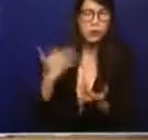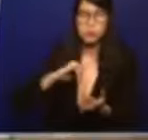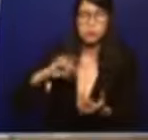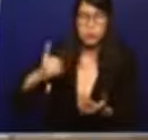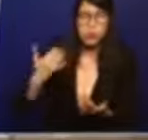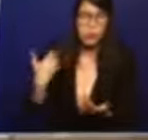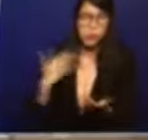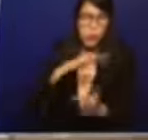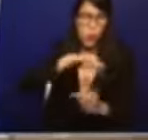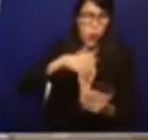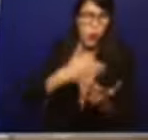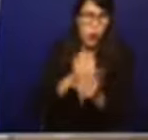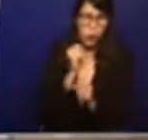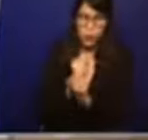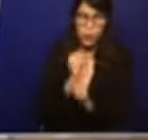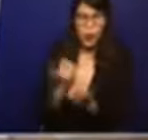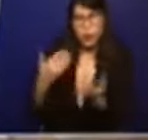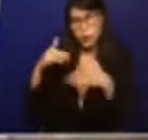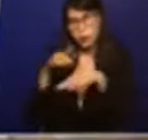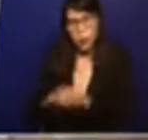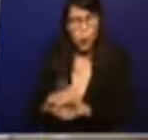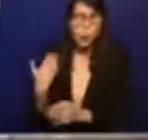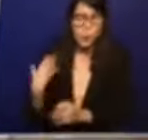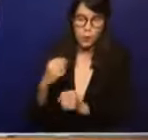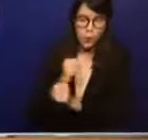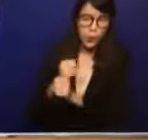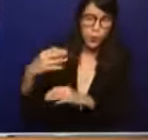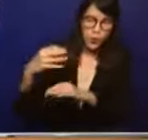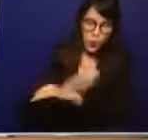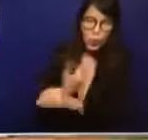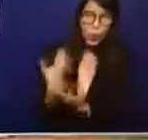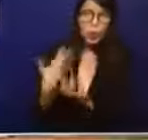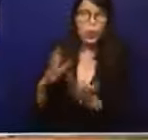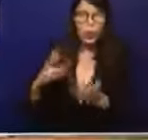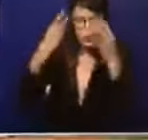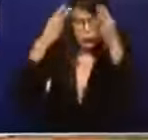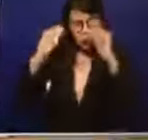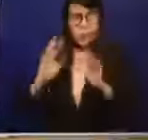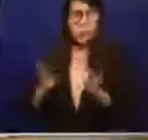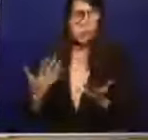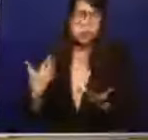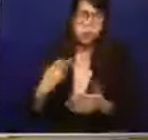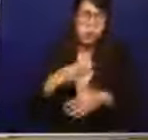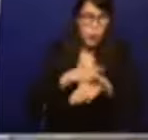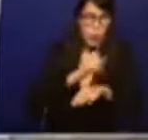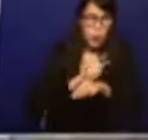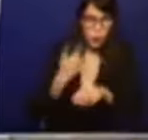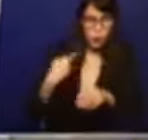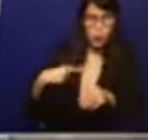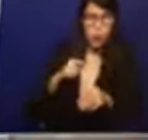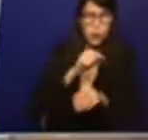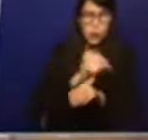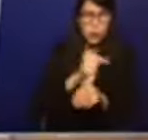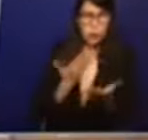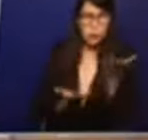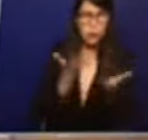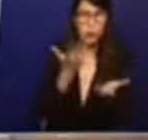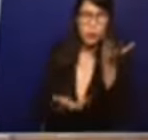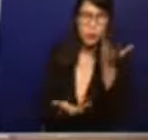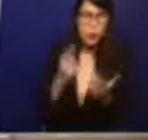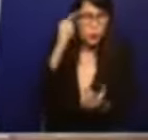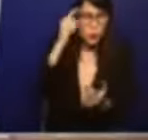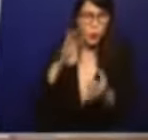วกเขาไม่ได้มาเป็นนักการเมืองเขาไม่ได้มาเป็นนายกรัฐมนตรีผู้ให้ก็สมประโยชน์ผู้รับก็สมประโยชน์เขาจะให้เขาจะรับยังไงไม่มีใครเข้